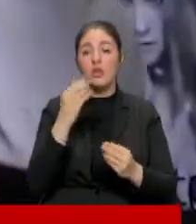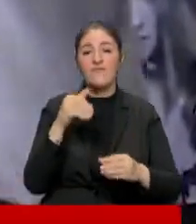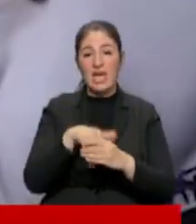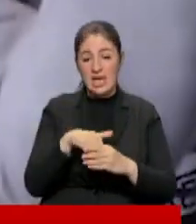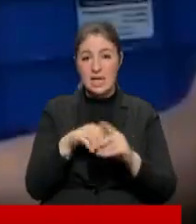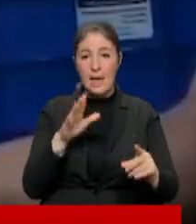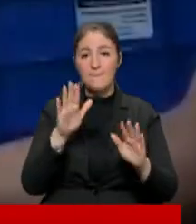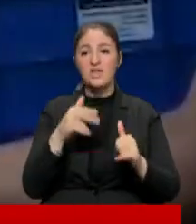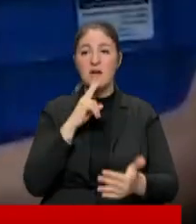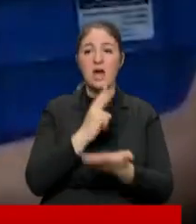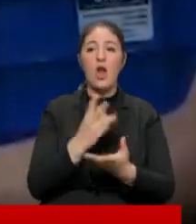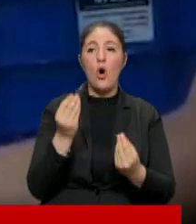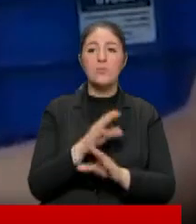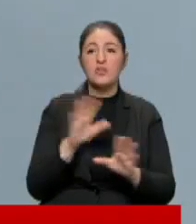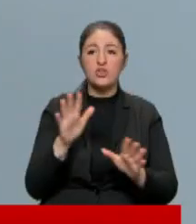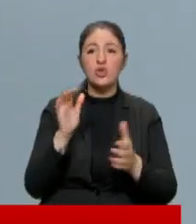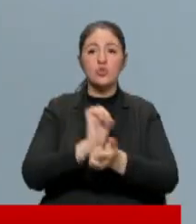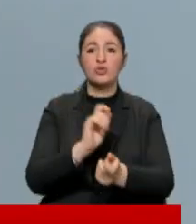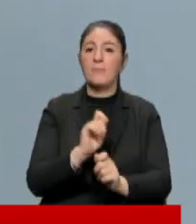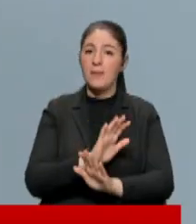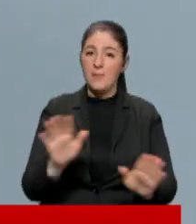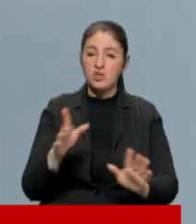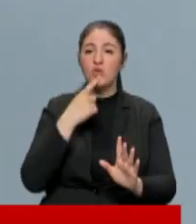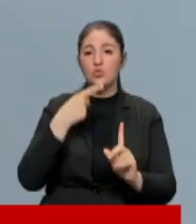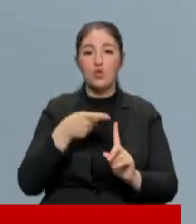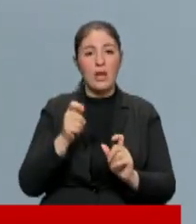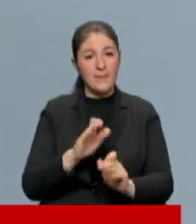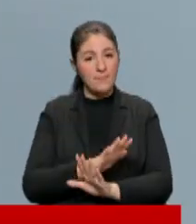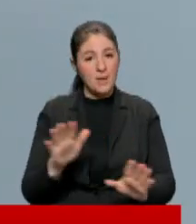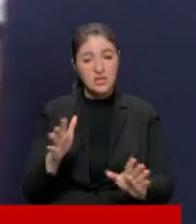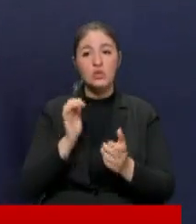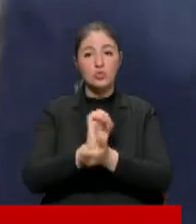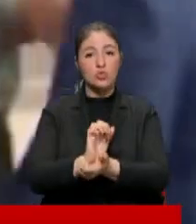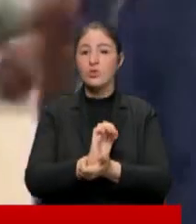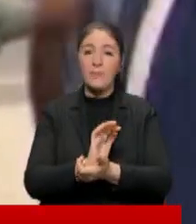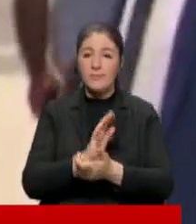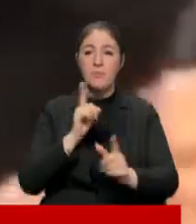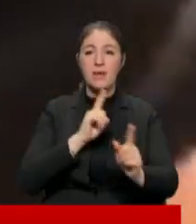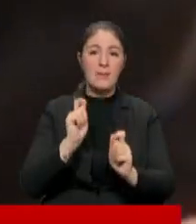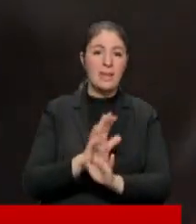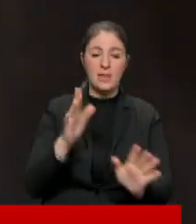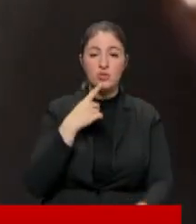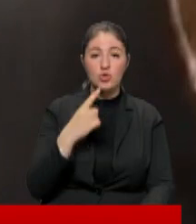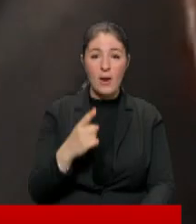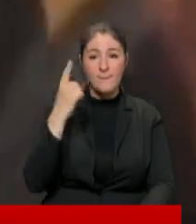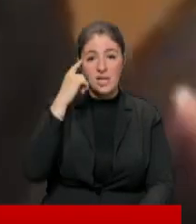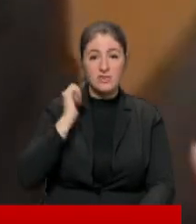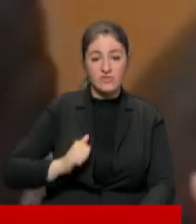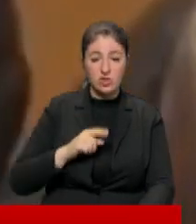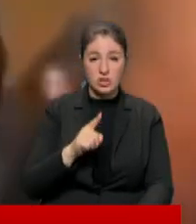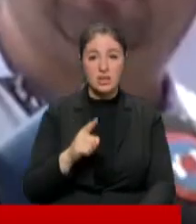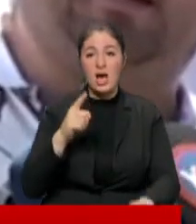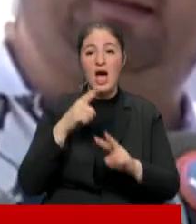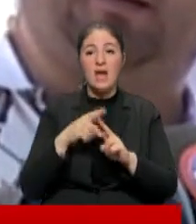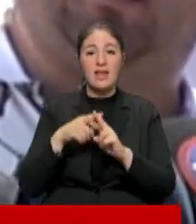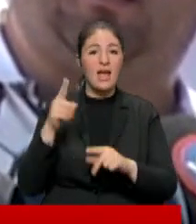milletvekili meclisin kararı olmadıkça tutulamaz, sorguya çekilemez, tutuklanamaz ve yargılanamaz diyor. Başsavcılığın